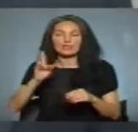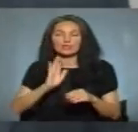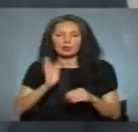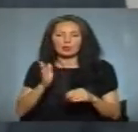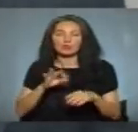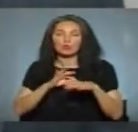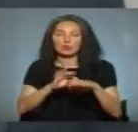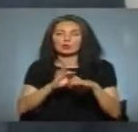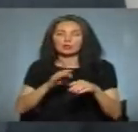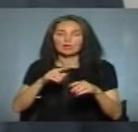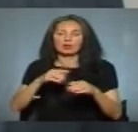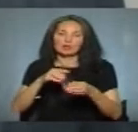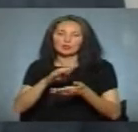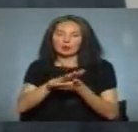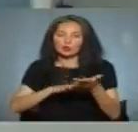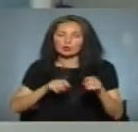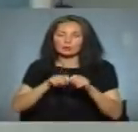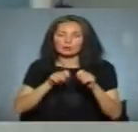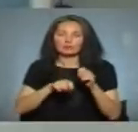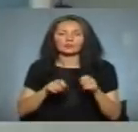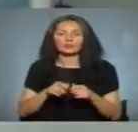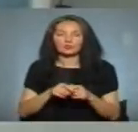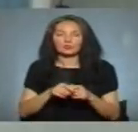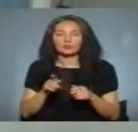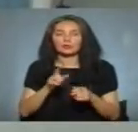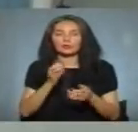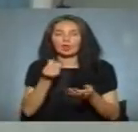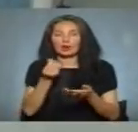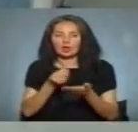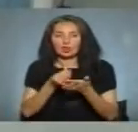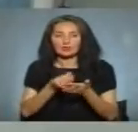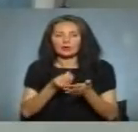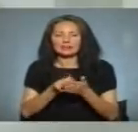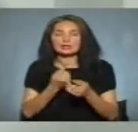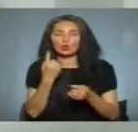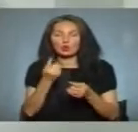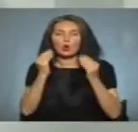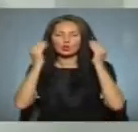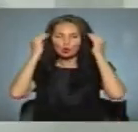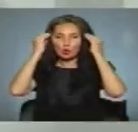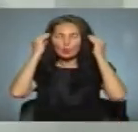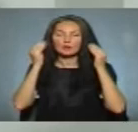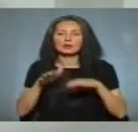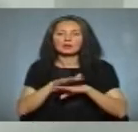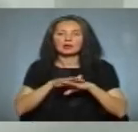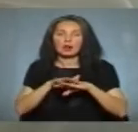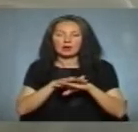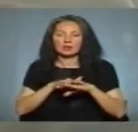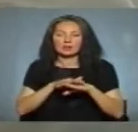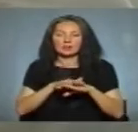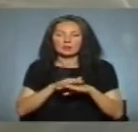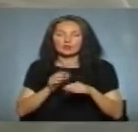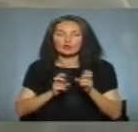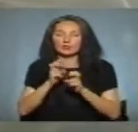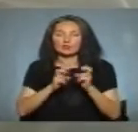експертизи з наступним отриманням патенту. Собівартість одного пневмошолома за умови серійного виробництва – близько